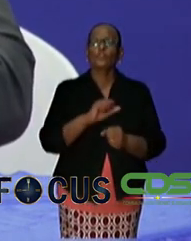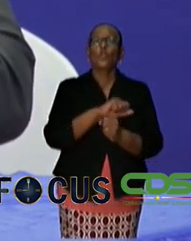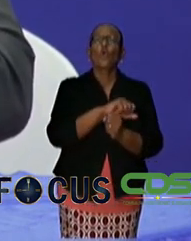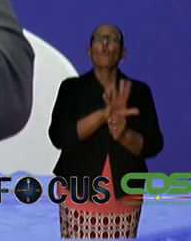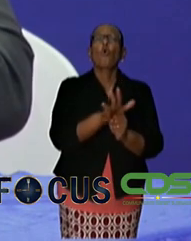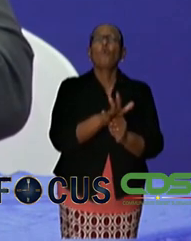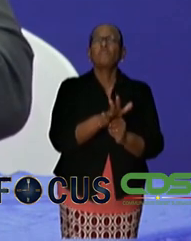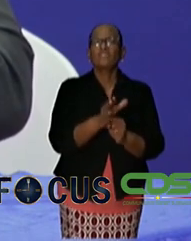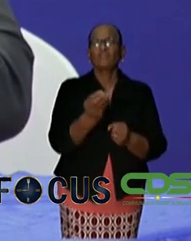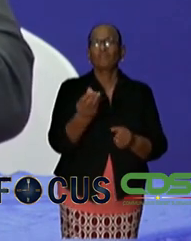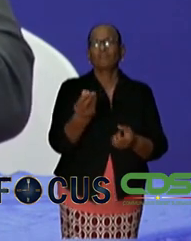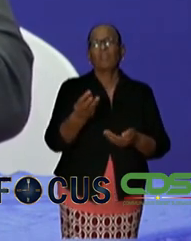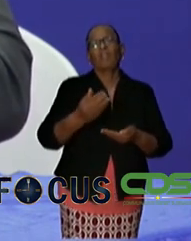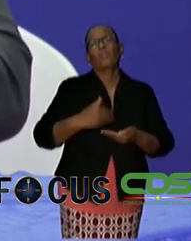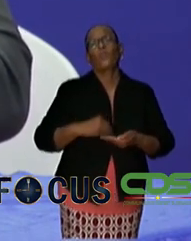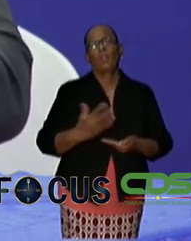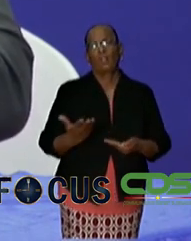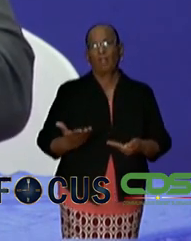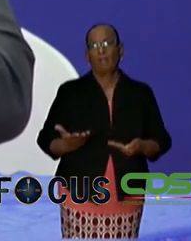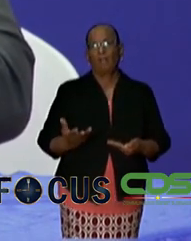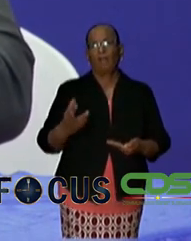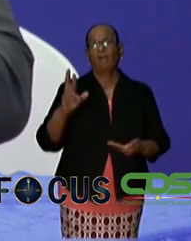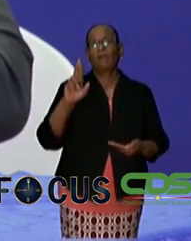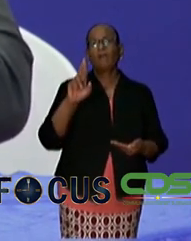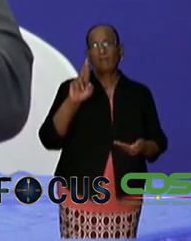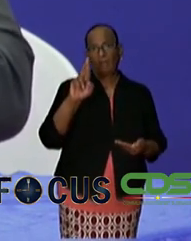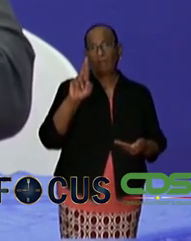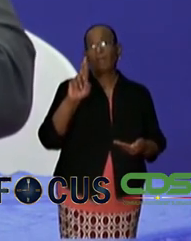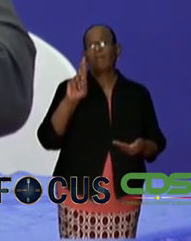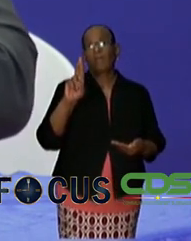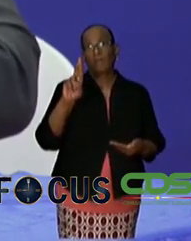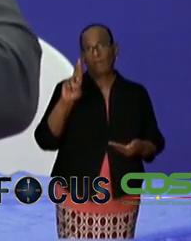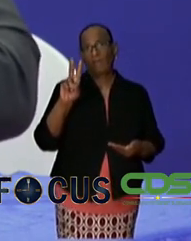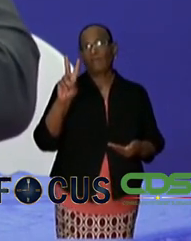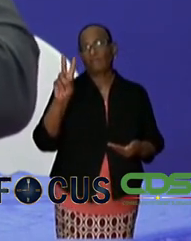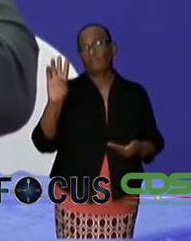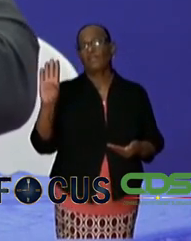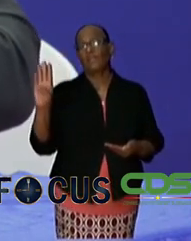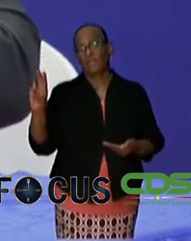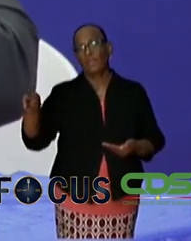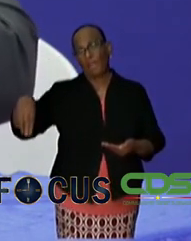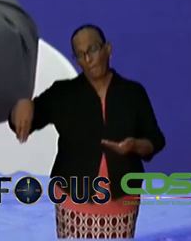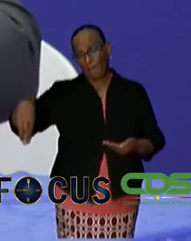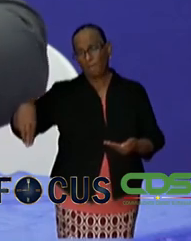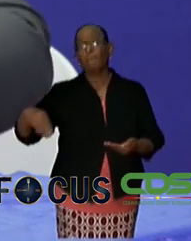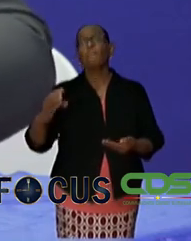COVID-compensatie. En vandaag in de RVM is dat zeker ook ingewilligd.